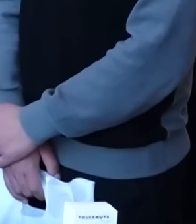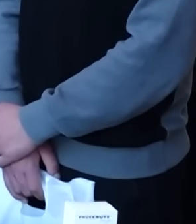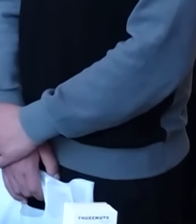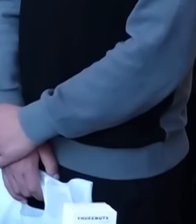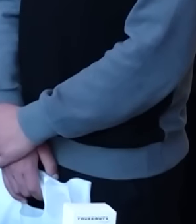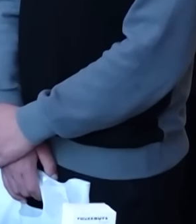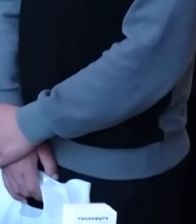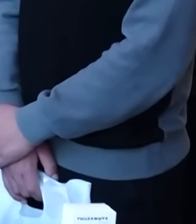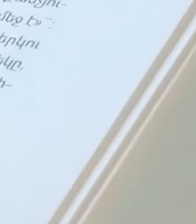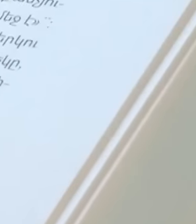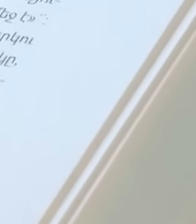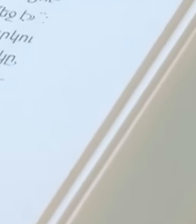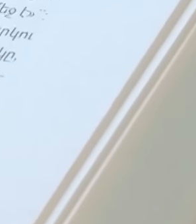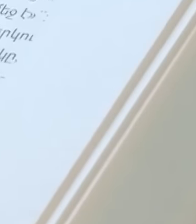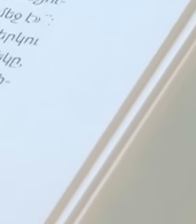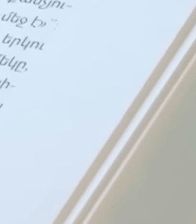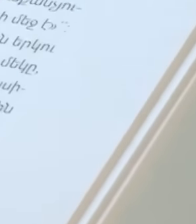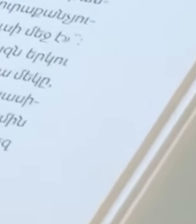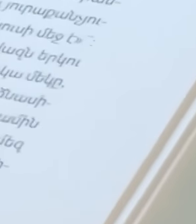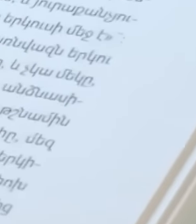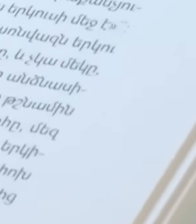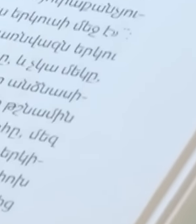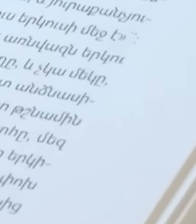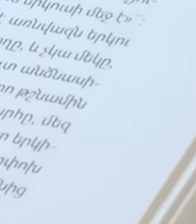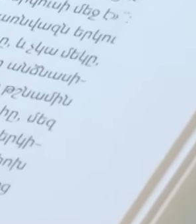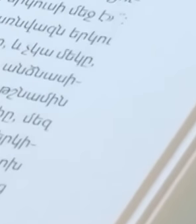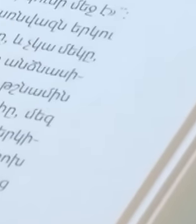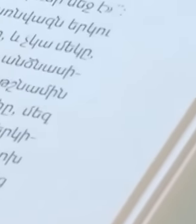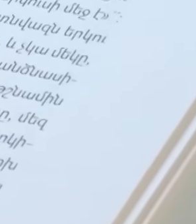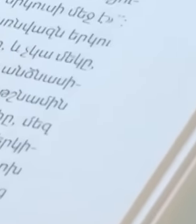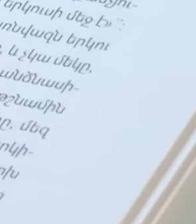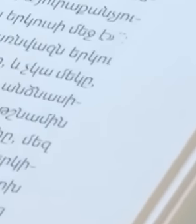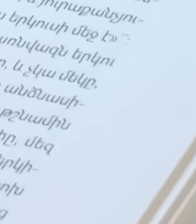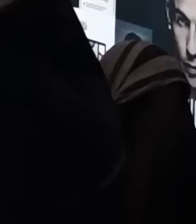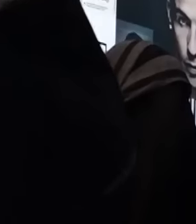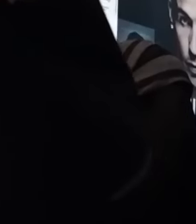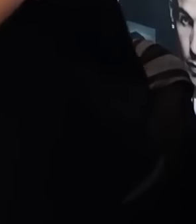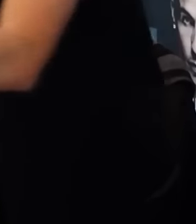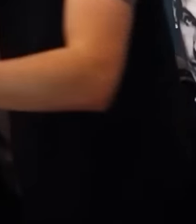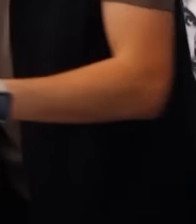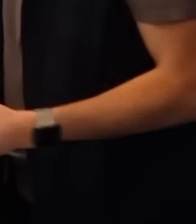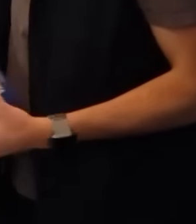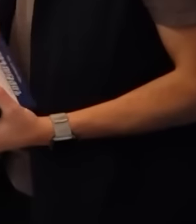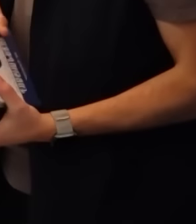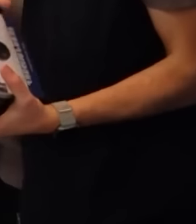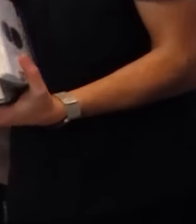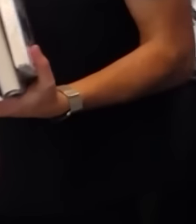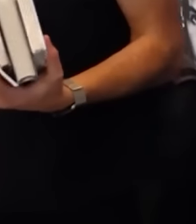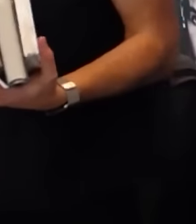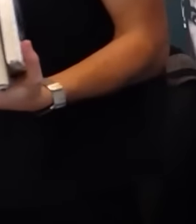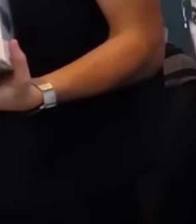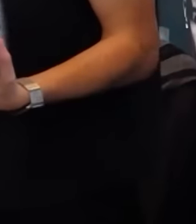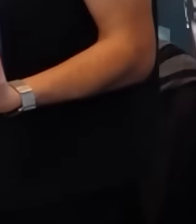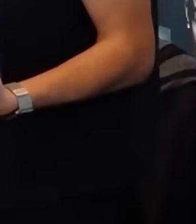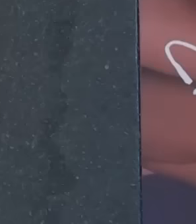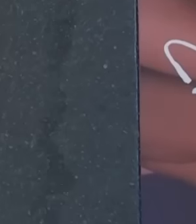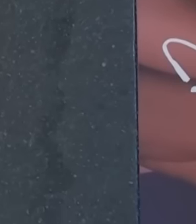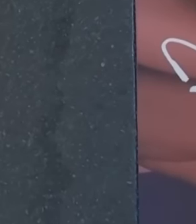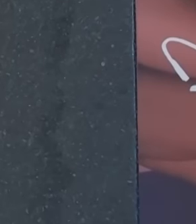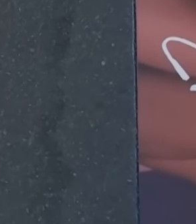Հրկության տանող ամենակարևոր ճանապարհի քրիստոնեության մասին մտերմիկ զրույց է առաջարկում Թովմաս Ուրարակիր Արաքելյանն իր ճանապարհ գրքում,